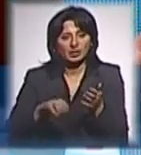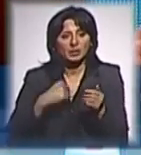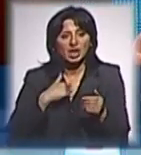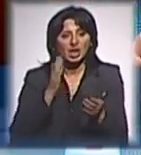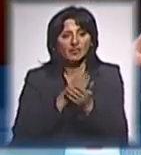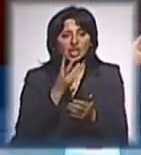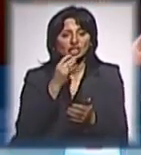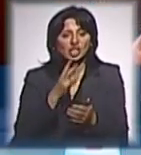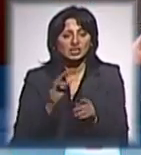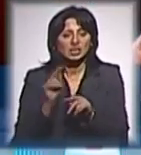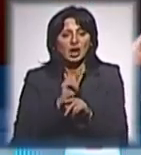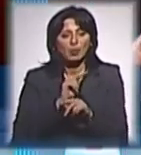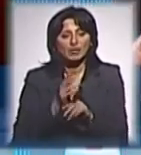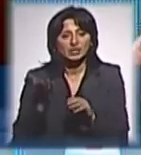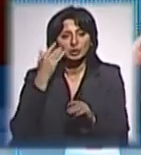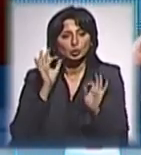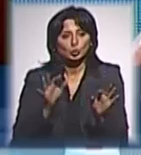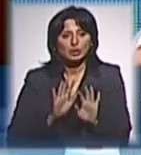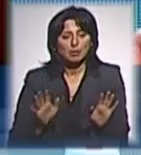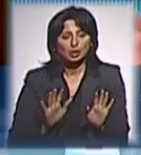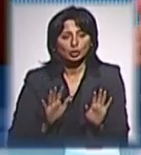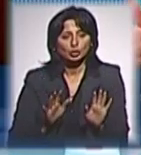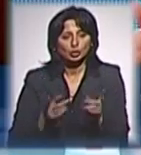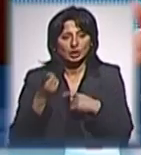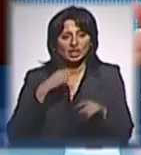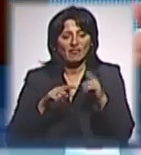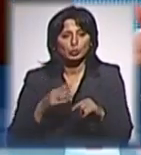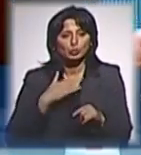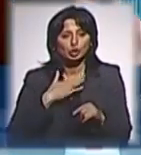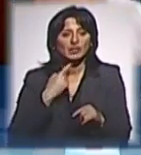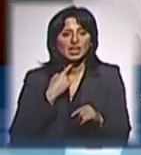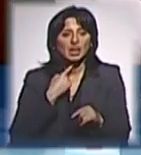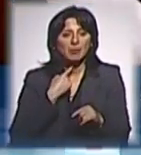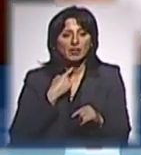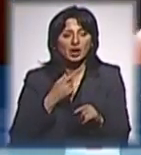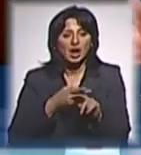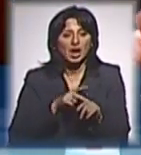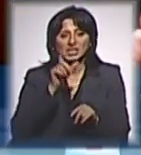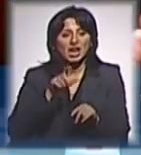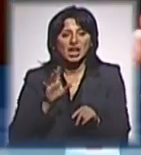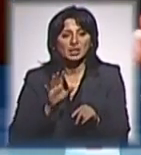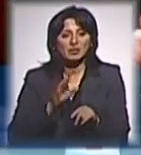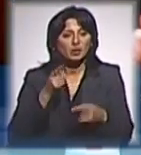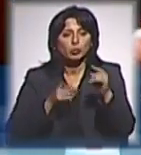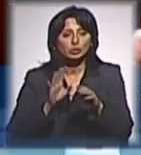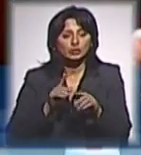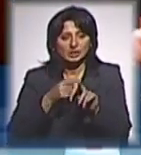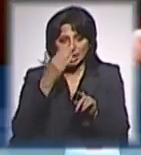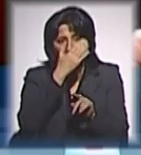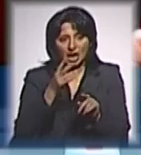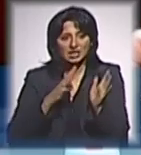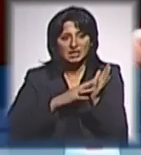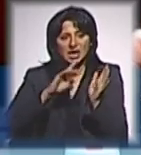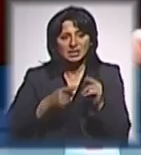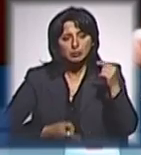ჩვენ გვაქვს შანსი რომ გამოვასწოროთ მაშინდელი უსამართლობა და დაუბრუნოთ ჩვენი ხმები და არა ის ადამიანები ვისაც არ უბრძოლია არამედ ის ხალხი ვინც